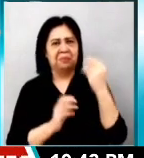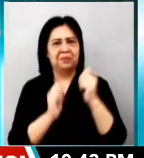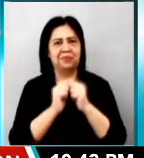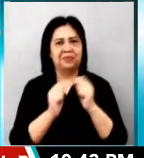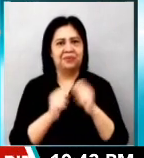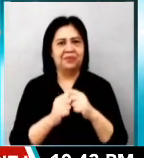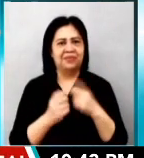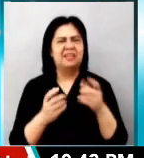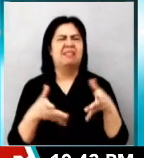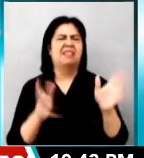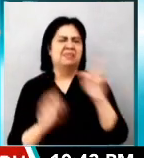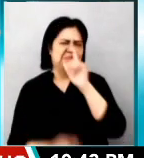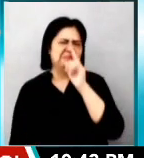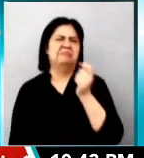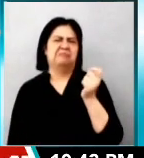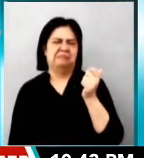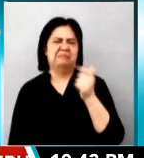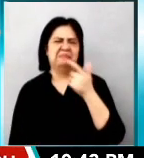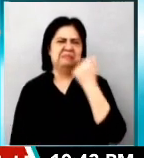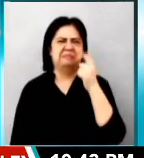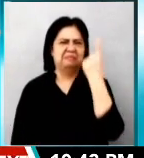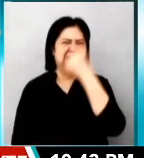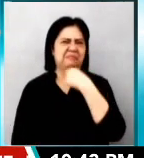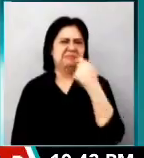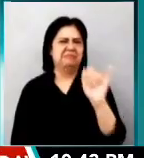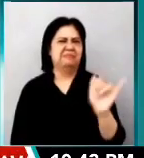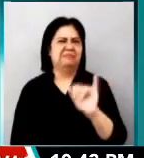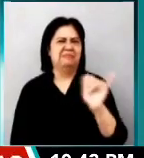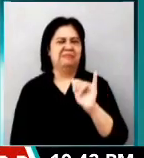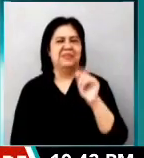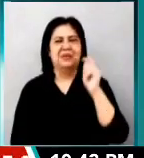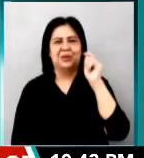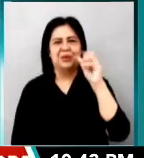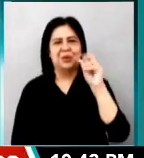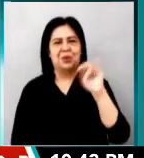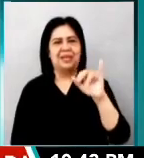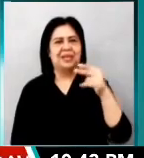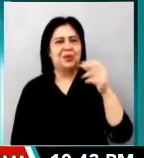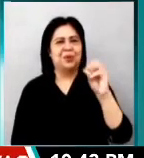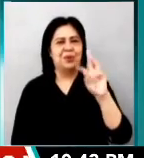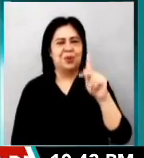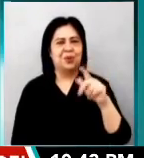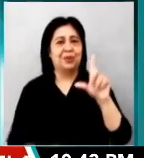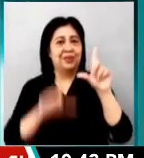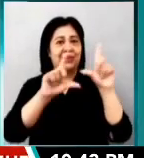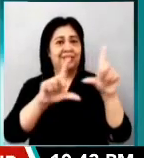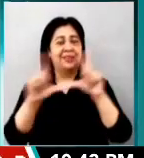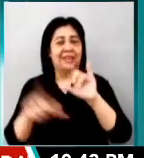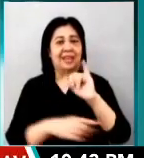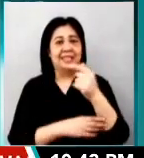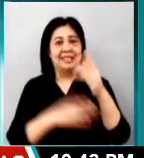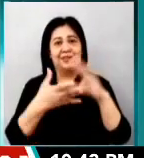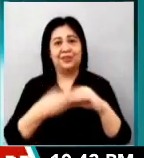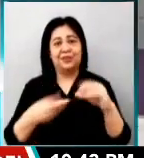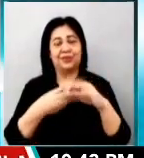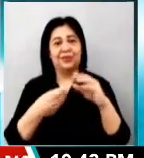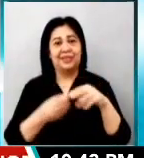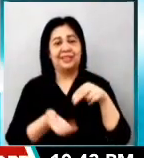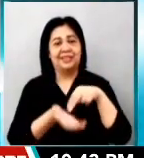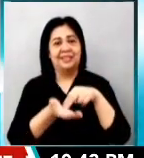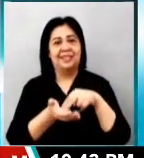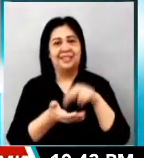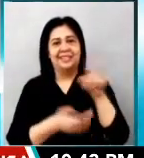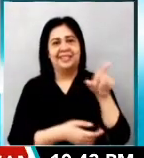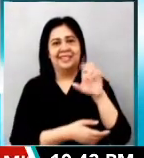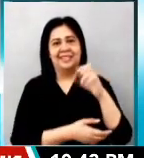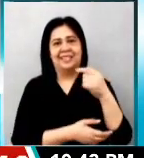raw niya dahil kamukha raw nito si Tony Hawk. Na-feature pa siya sa IG story ng skateboarding legend.